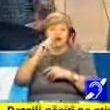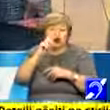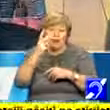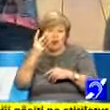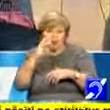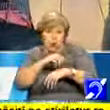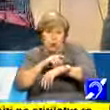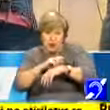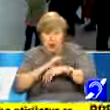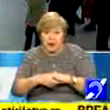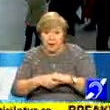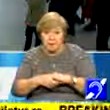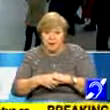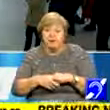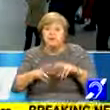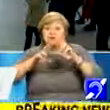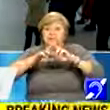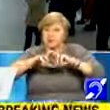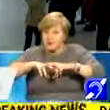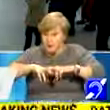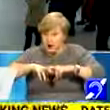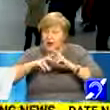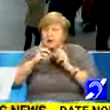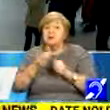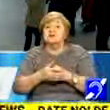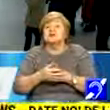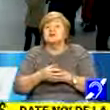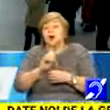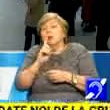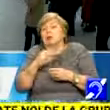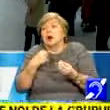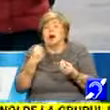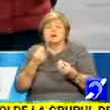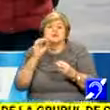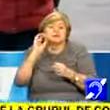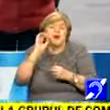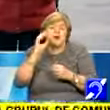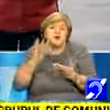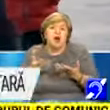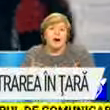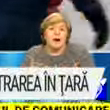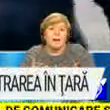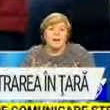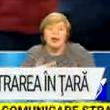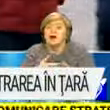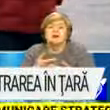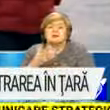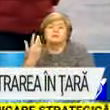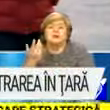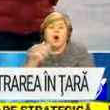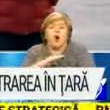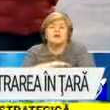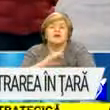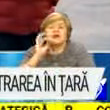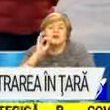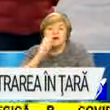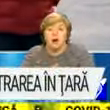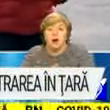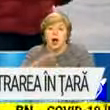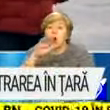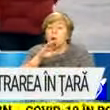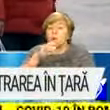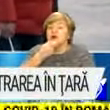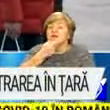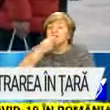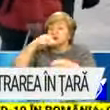Bineînțeles, rămân unele excepții. Dintre excepțiile care sunt, vorbim de copii cu vârsta